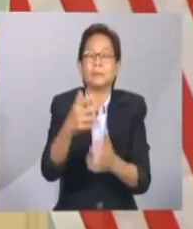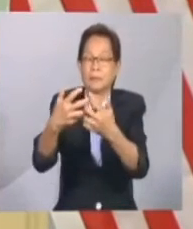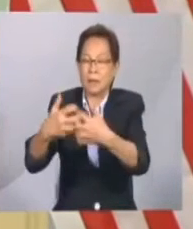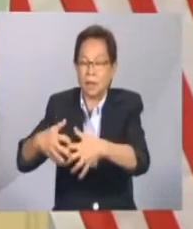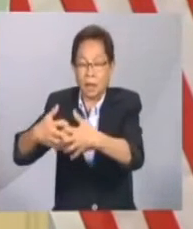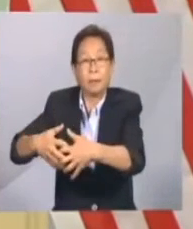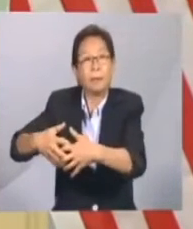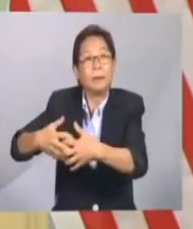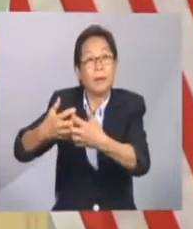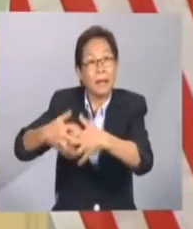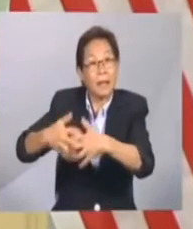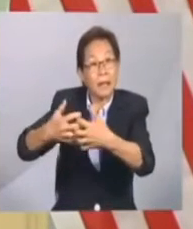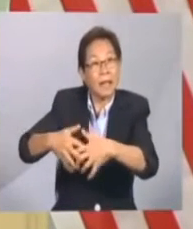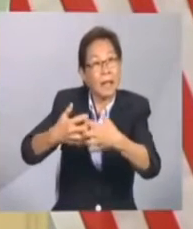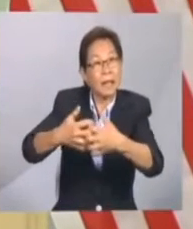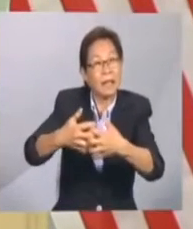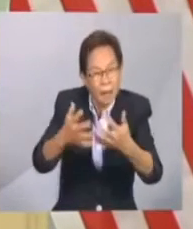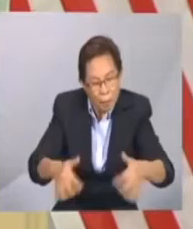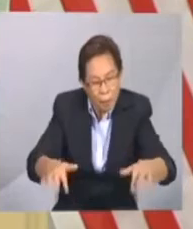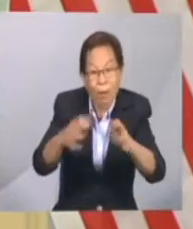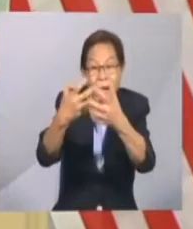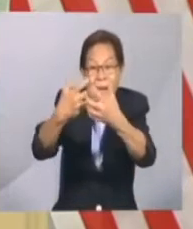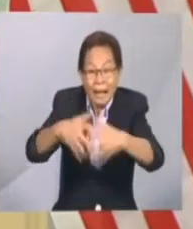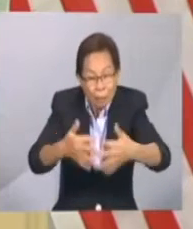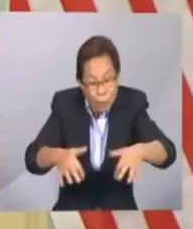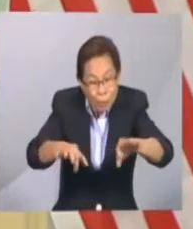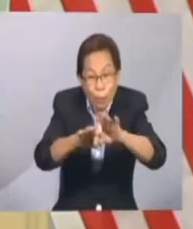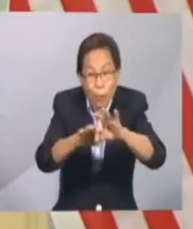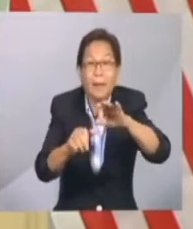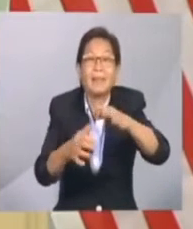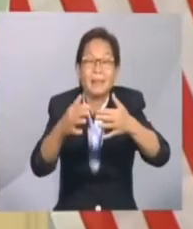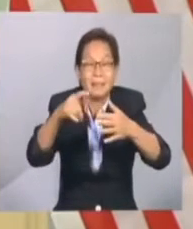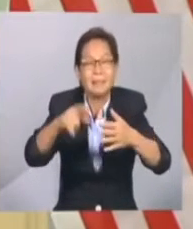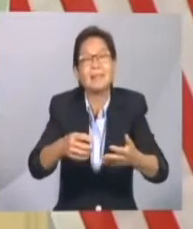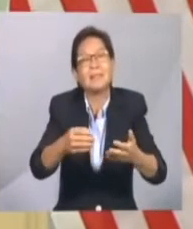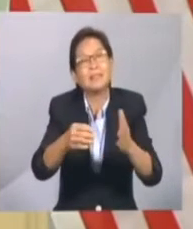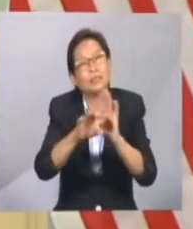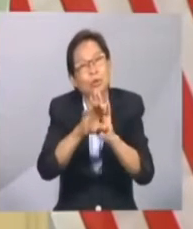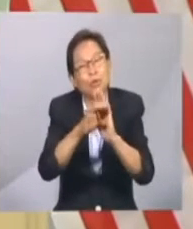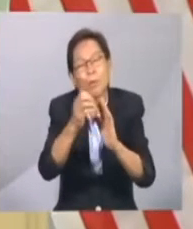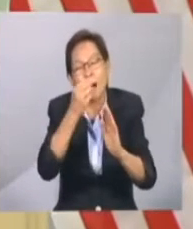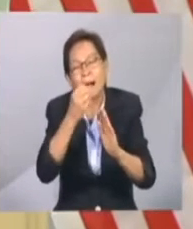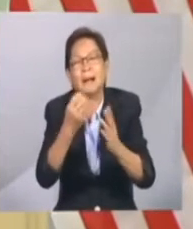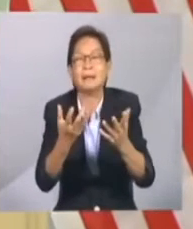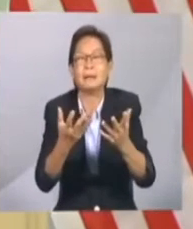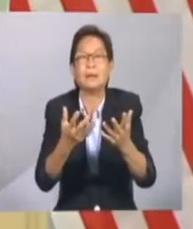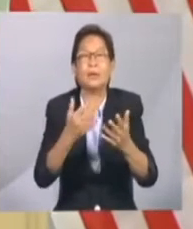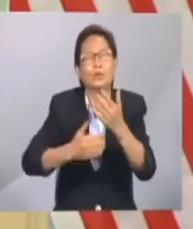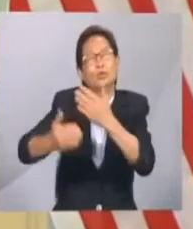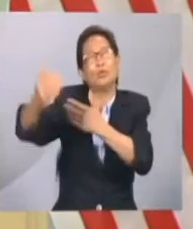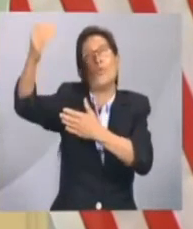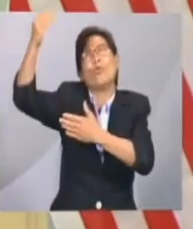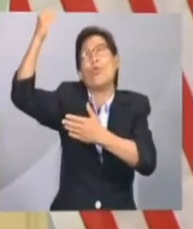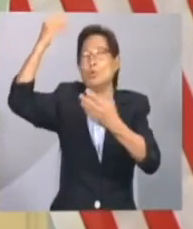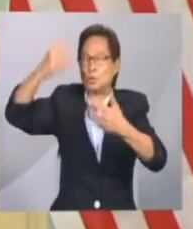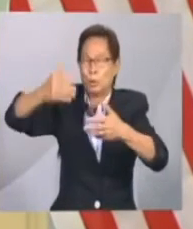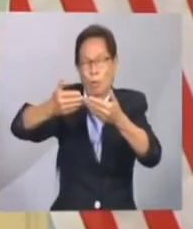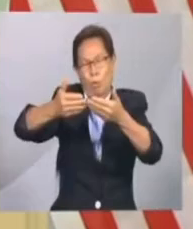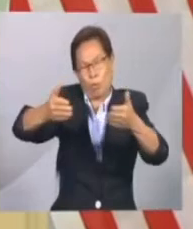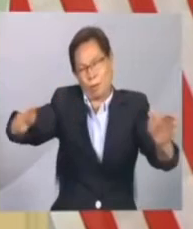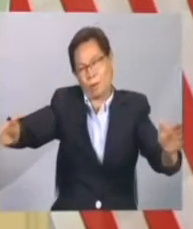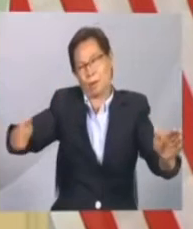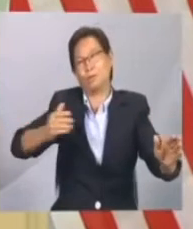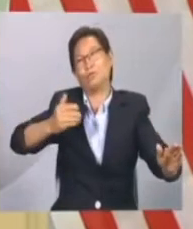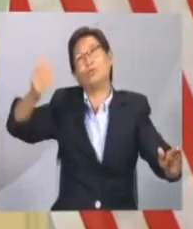essential, kilang-kilang yang keperluan asas ini, makanan dan sebagainya, sebenarnya dulu telah pun dibuka.